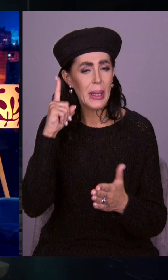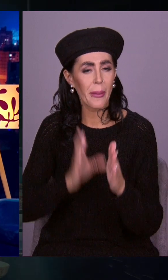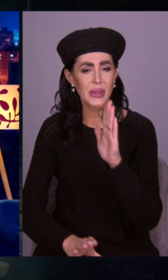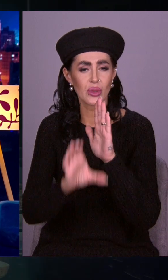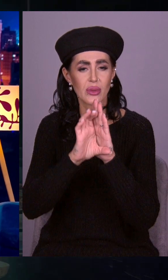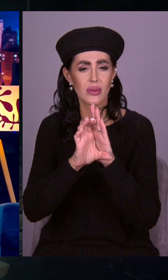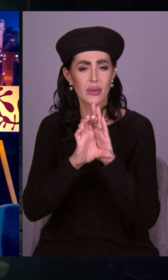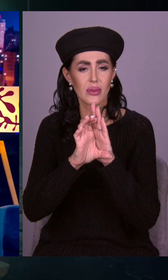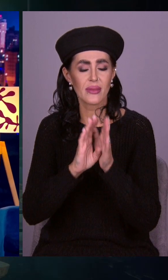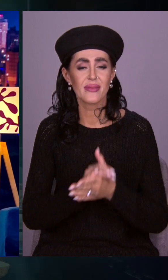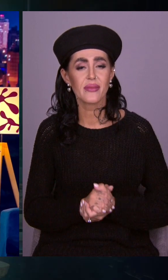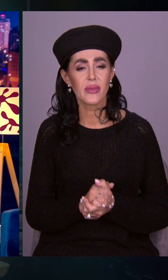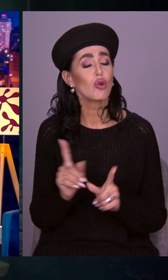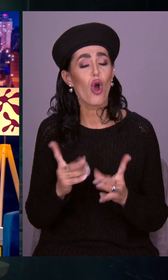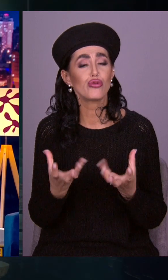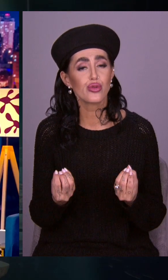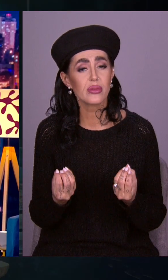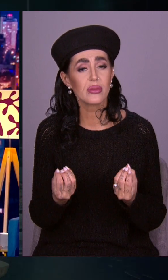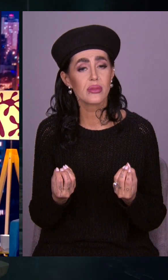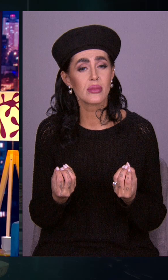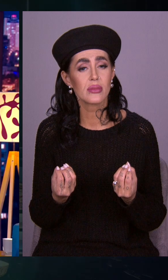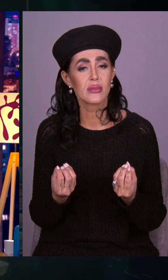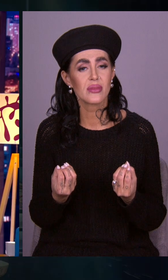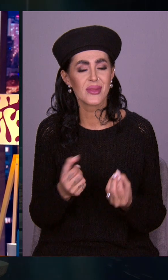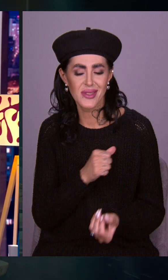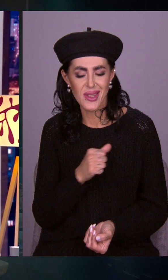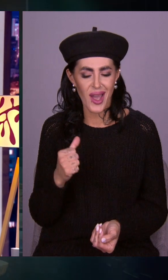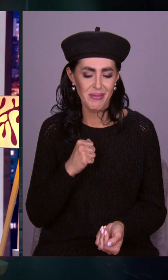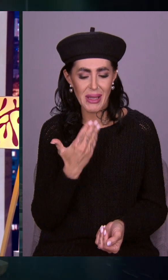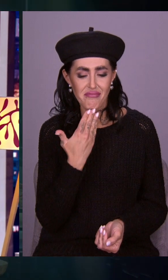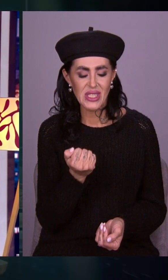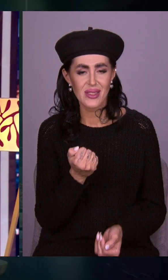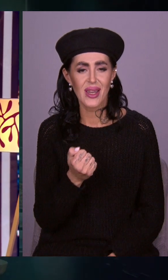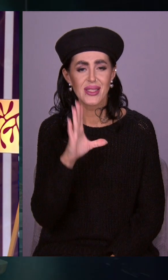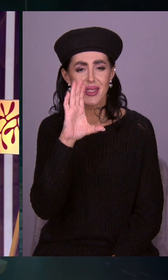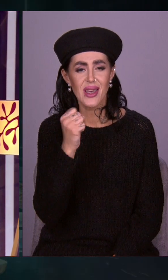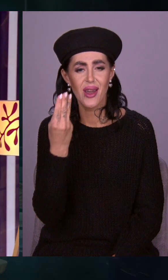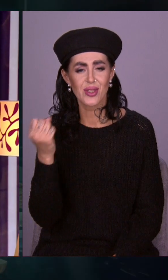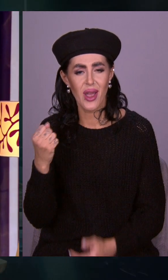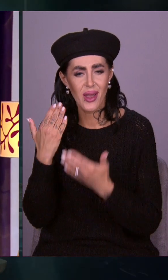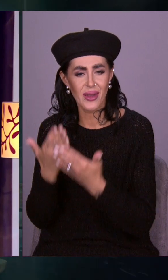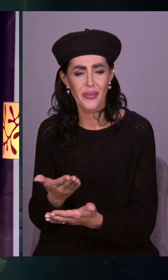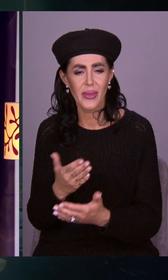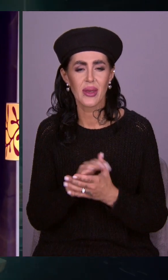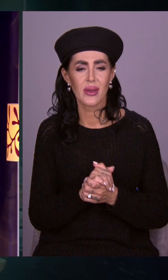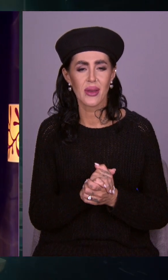Що ще потрібно? Ну, звісно, найсексуальніша Саша Заріська з гурту «Казка» і